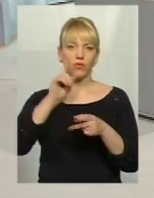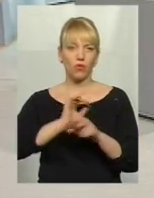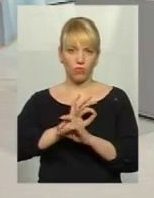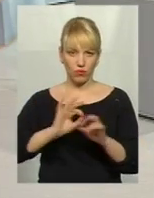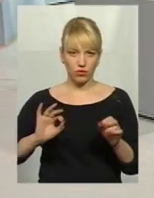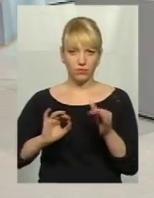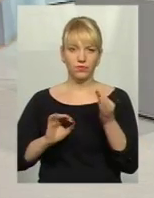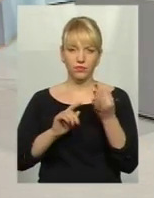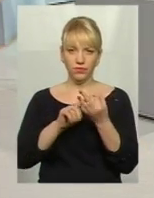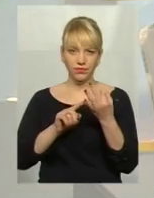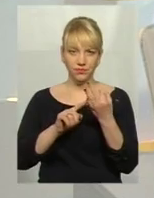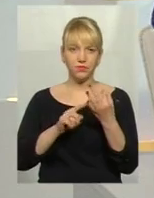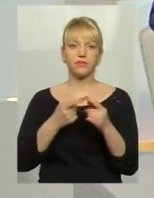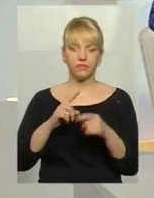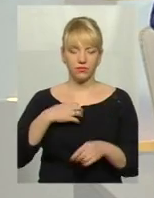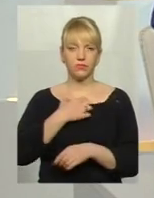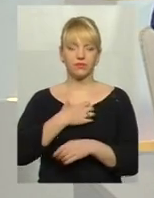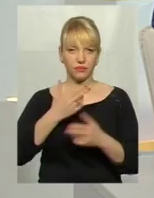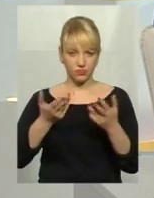суті, як дістатися? Це основне.